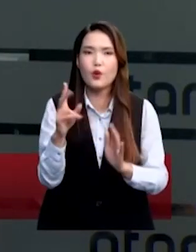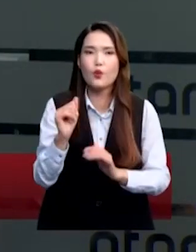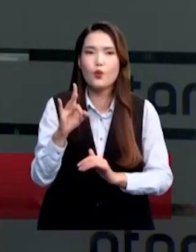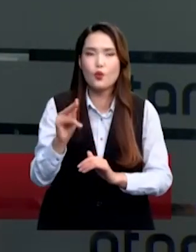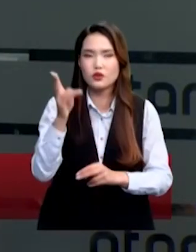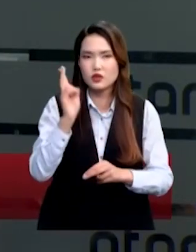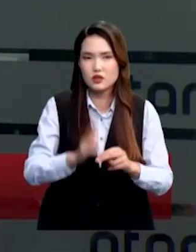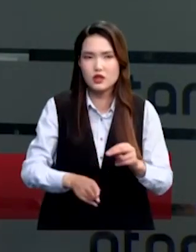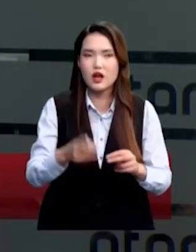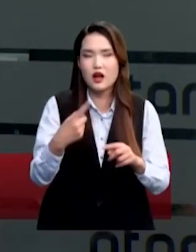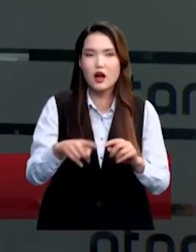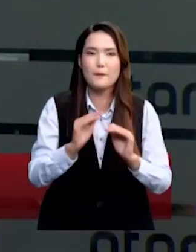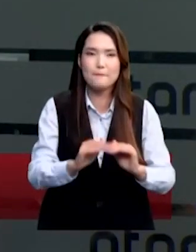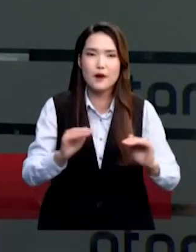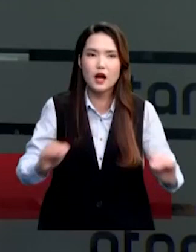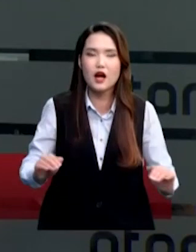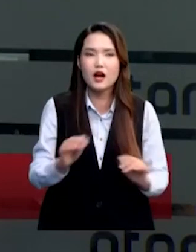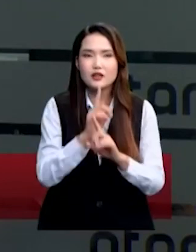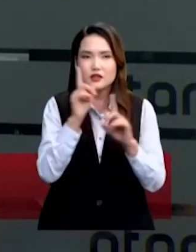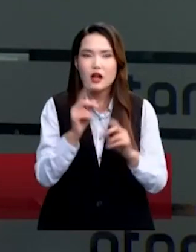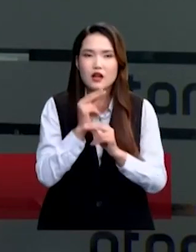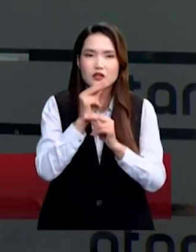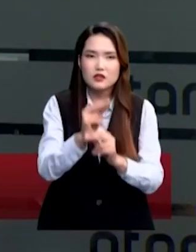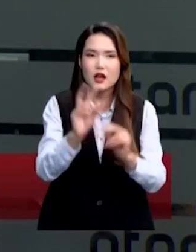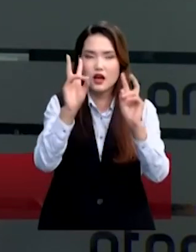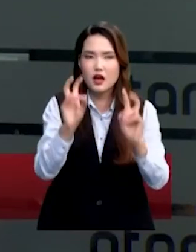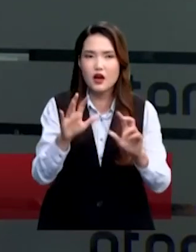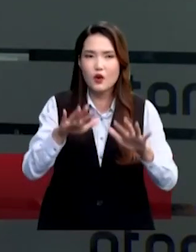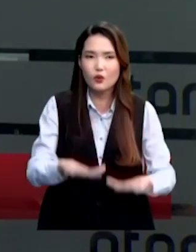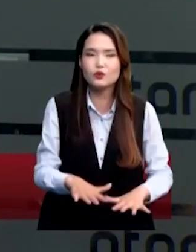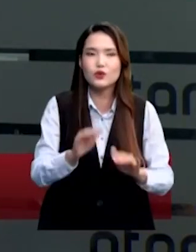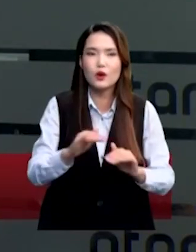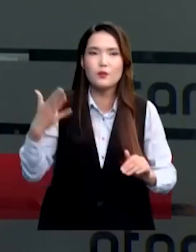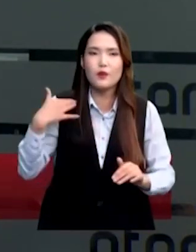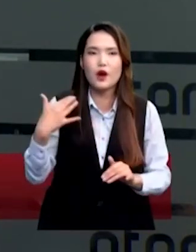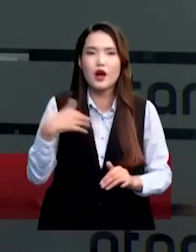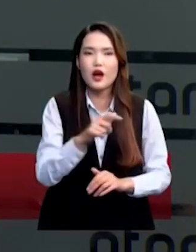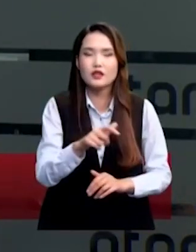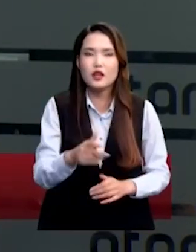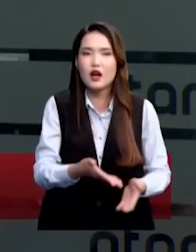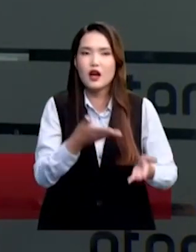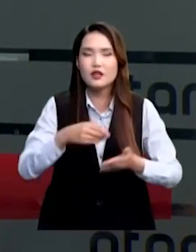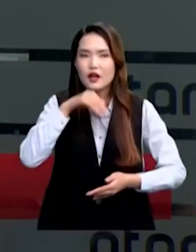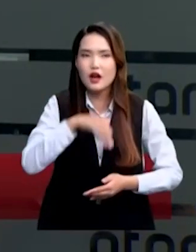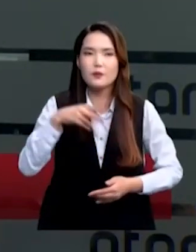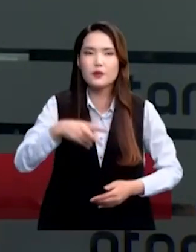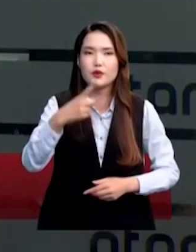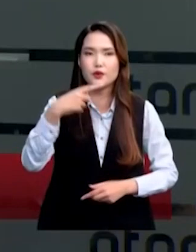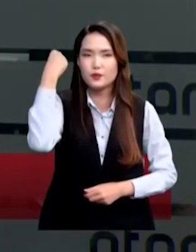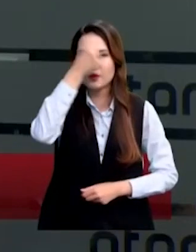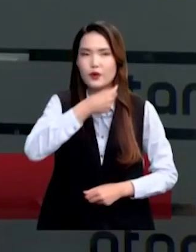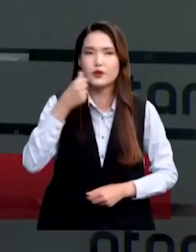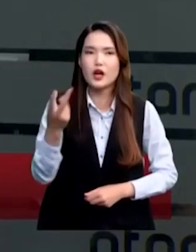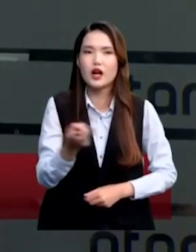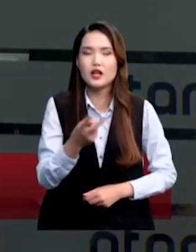аяқтады. Айрықша балаларға айрықша назар атты жоба аясында қор басшылары демеушілер тартып, 2021 жылдан бері